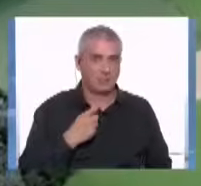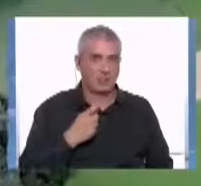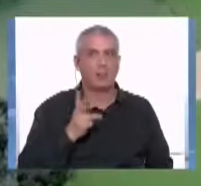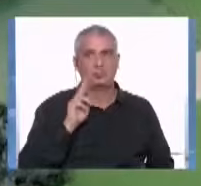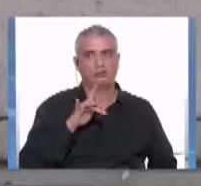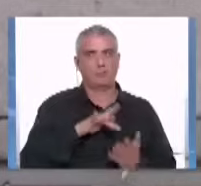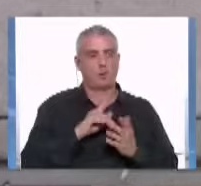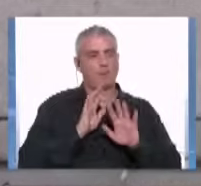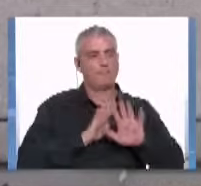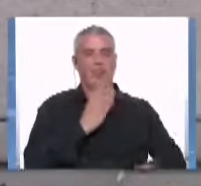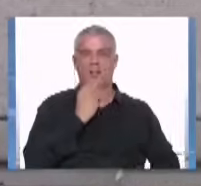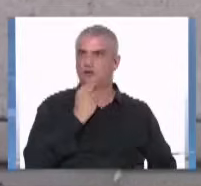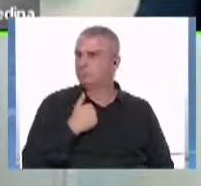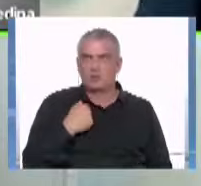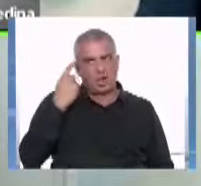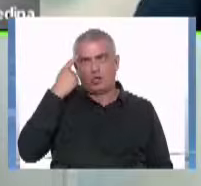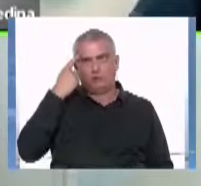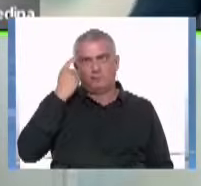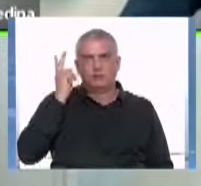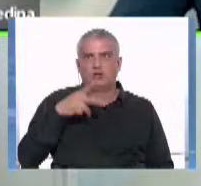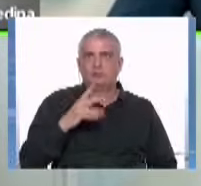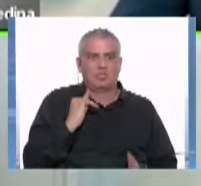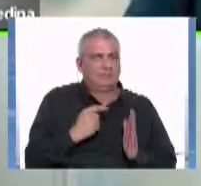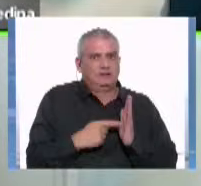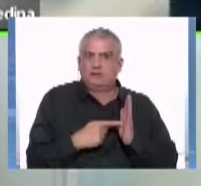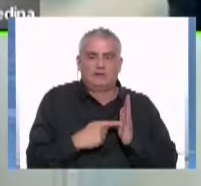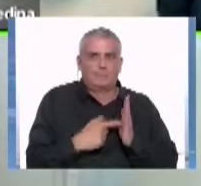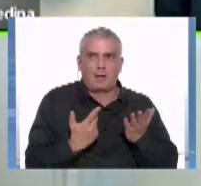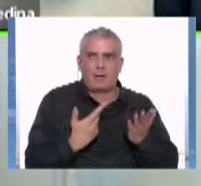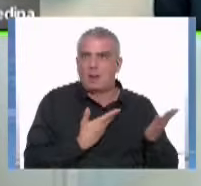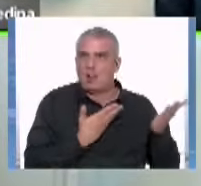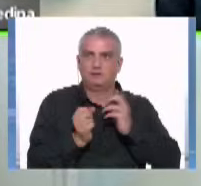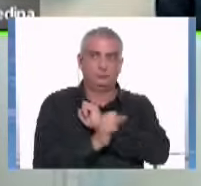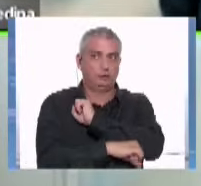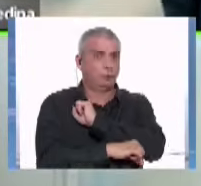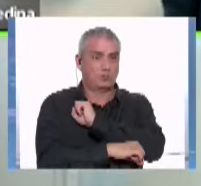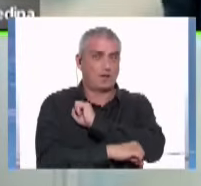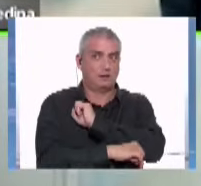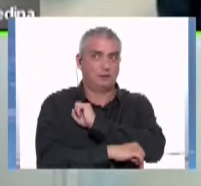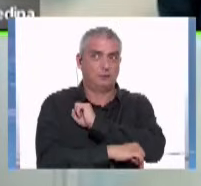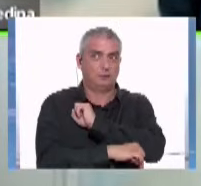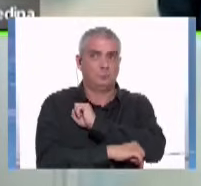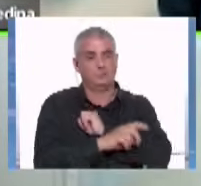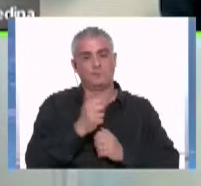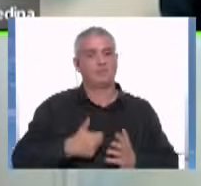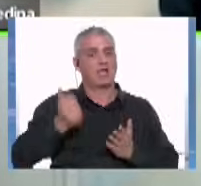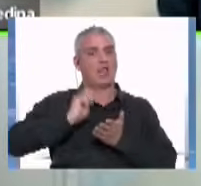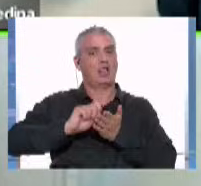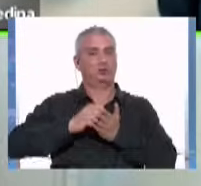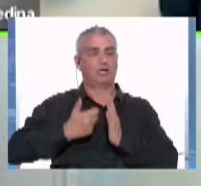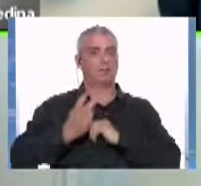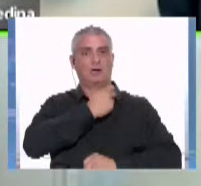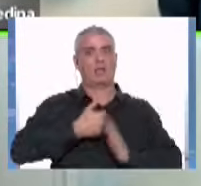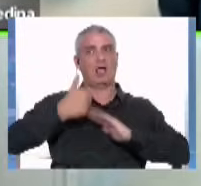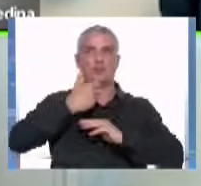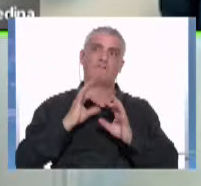יש מקום לאנטישמים. אני לא חושב שיש איזושהי סיבה להזמין סטודנט ללשכת הרקטור,